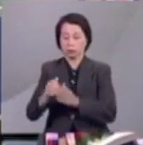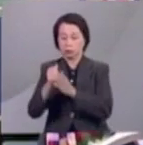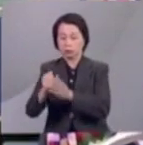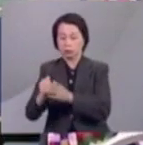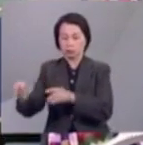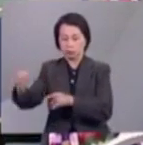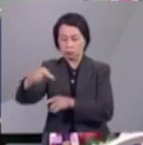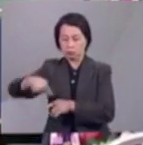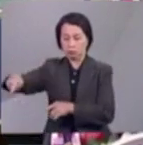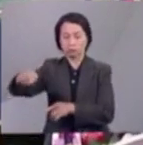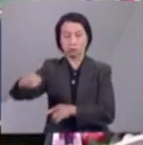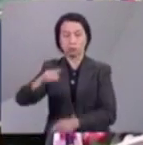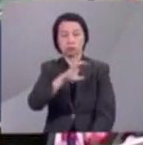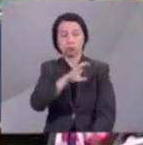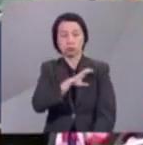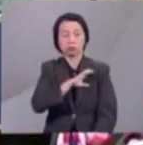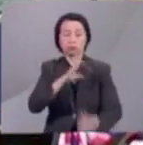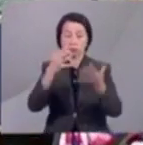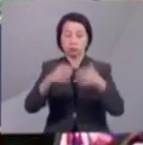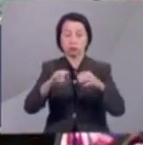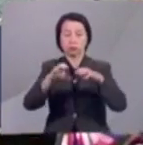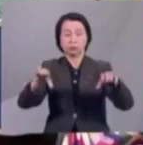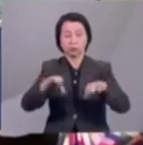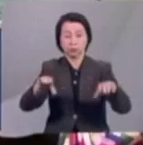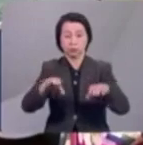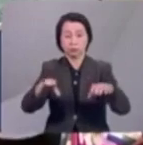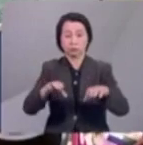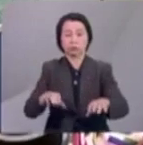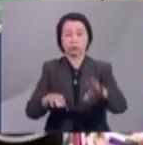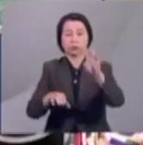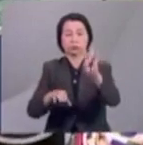oleh PDRM telah membuat